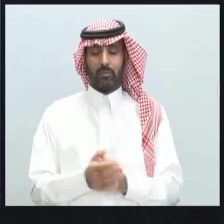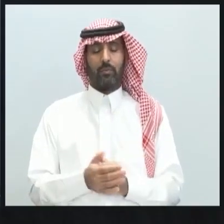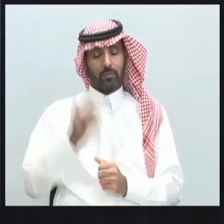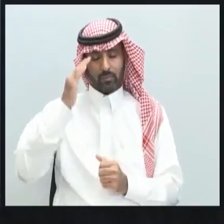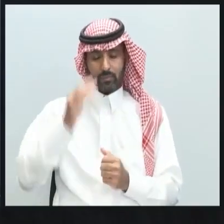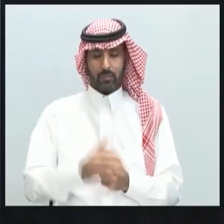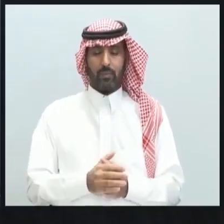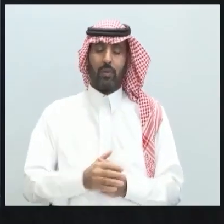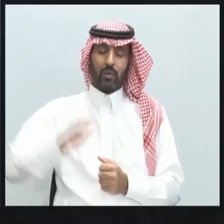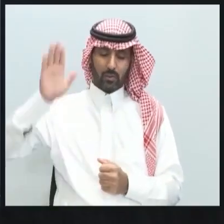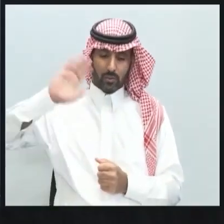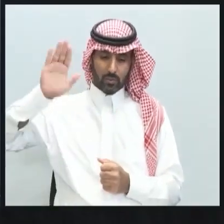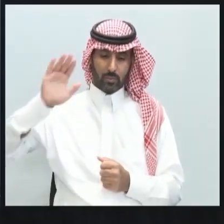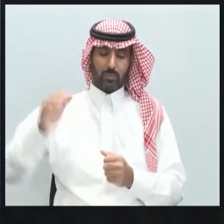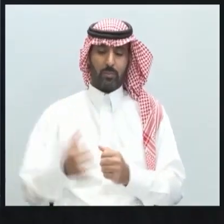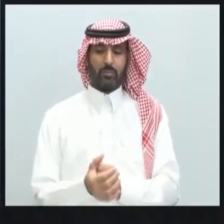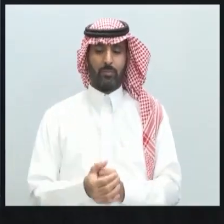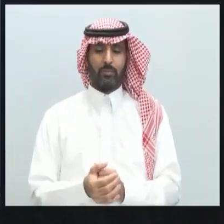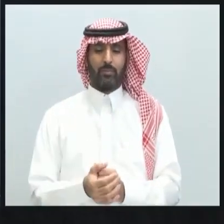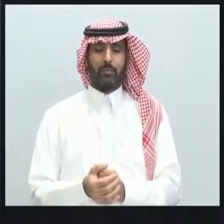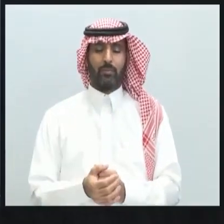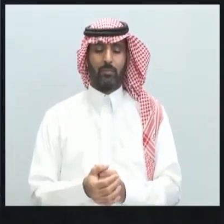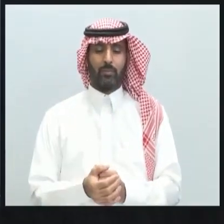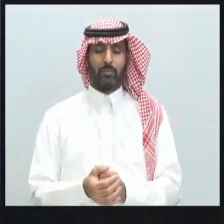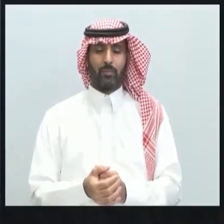لهذا اليوم شكرا لكم لحسن استماعكم وال السلام عليكم ورحمه الله وبركاته